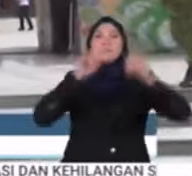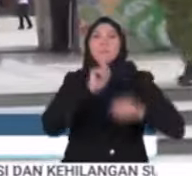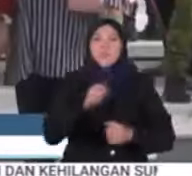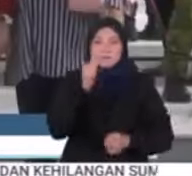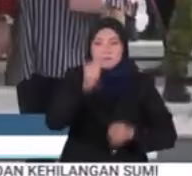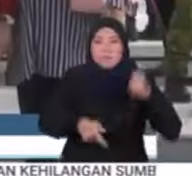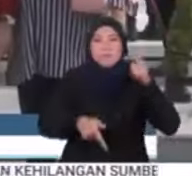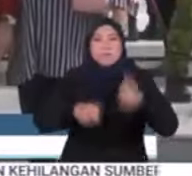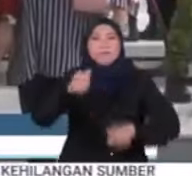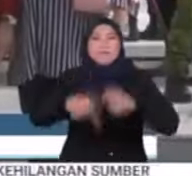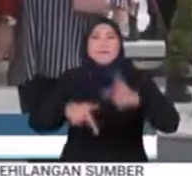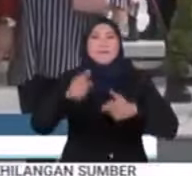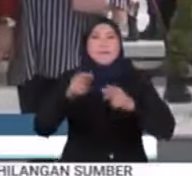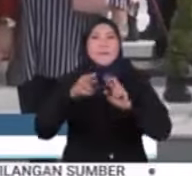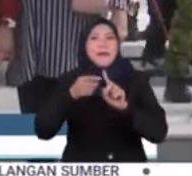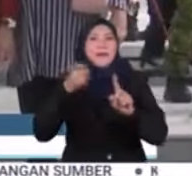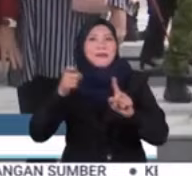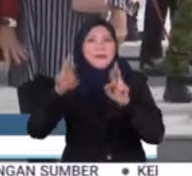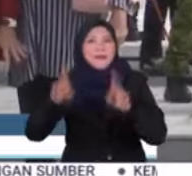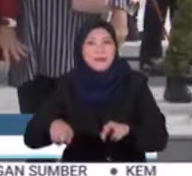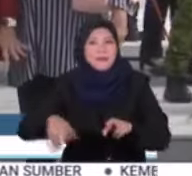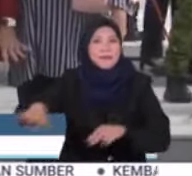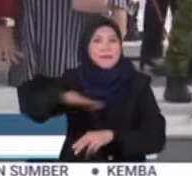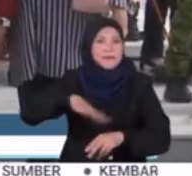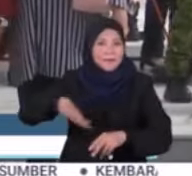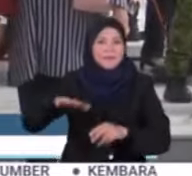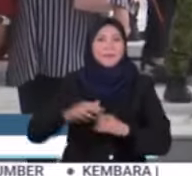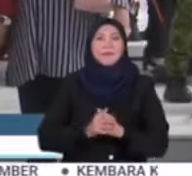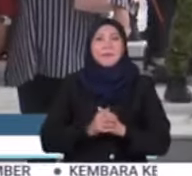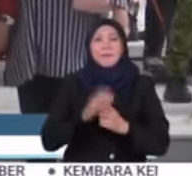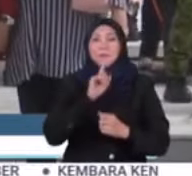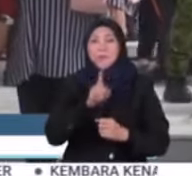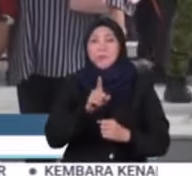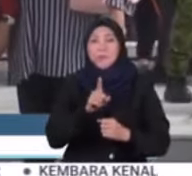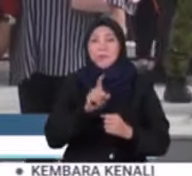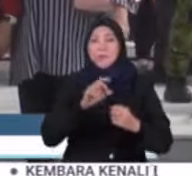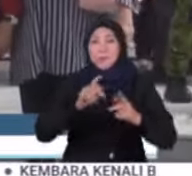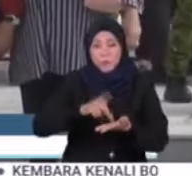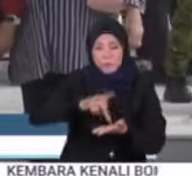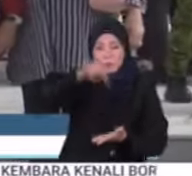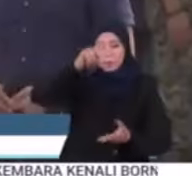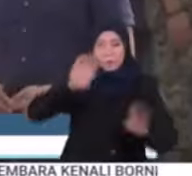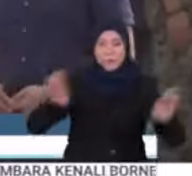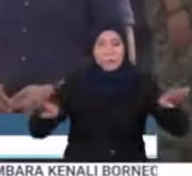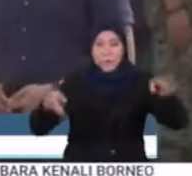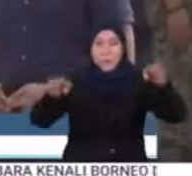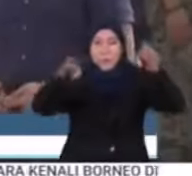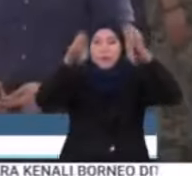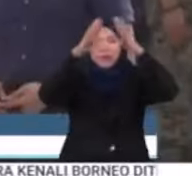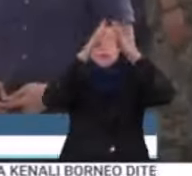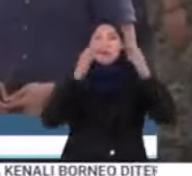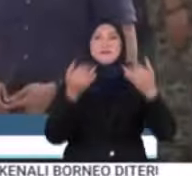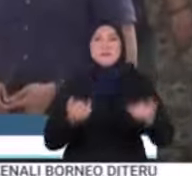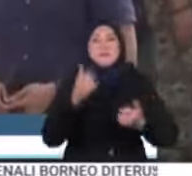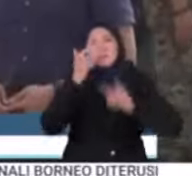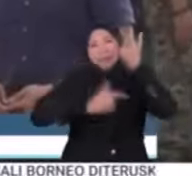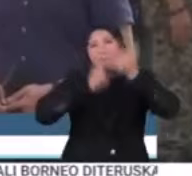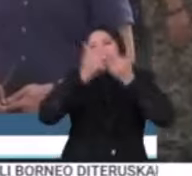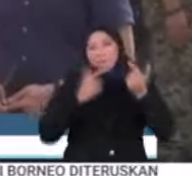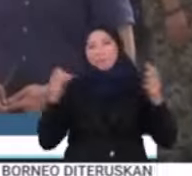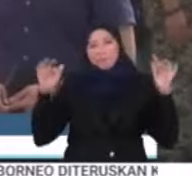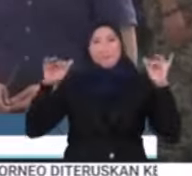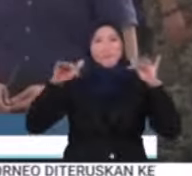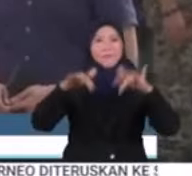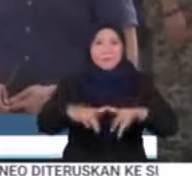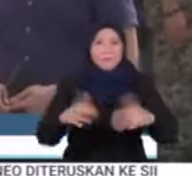awam sepenuhnya dan untuk pengaturan penonton di rumah Kompleks kuil ini merupakan salah satu tarikan pengunjung di luar di sibuk ini